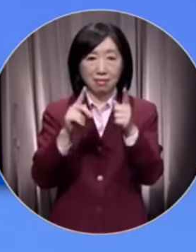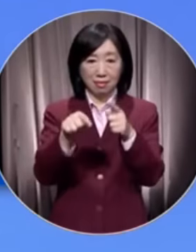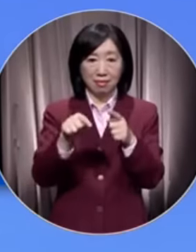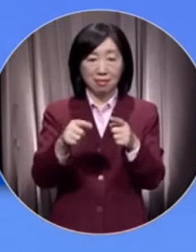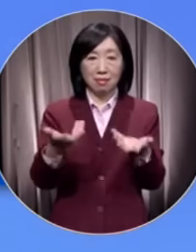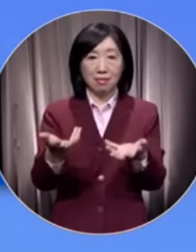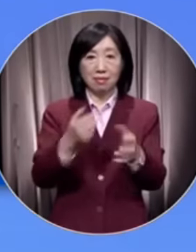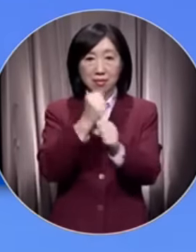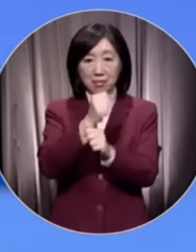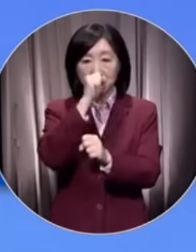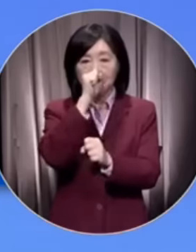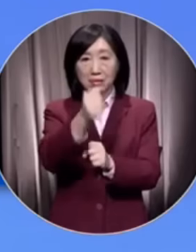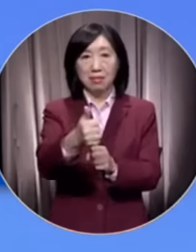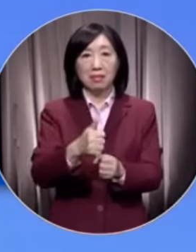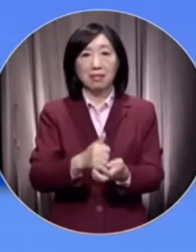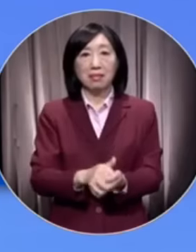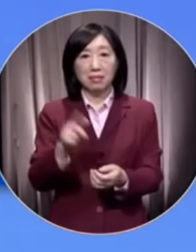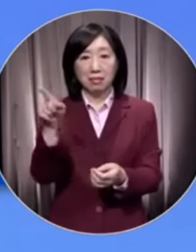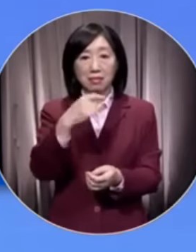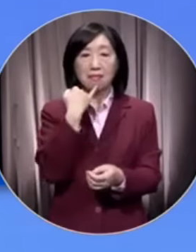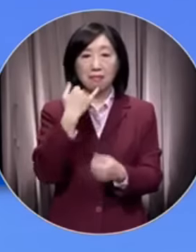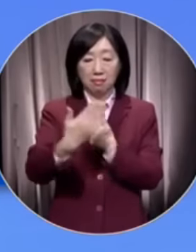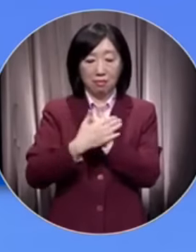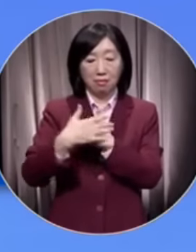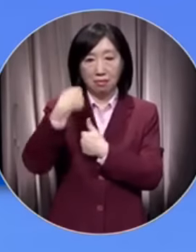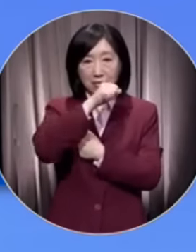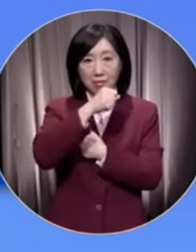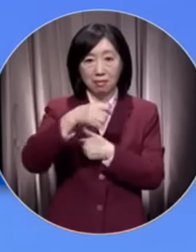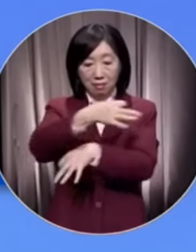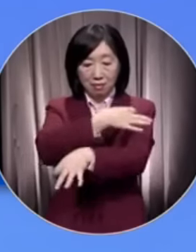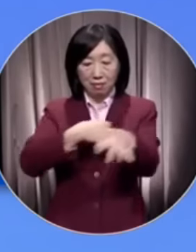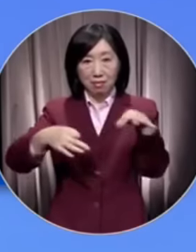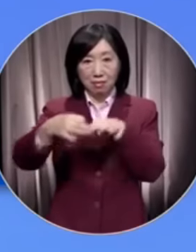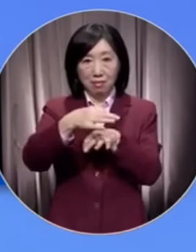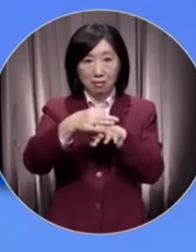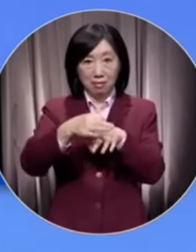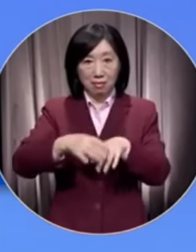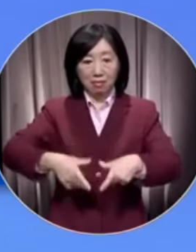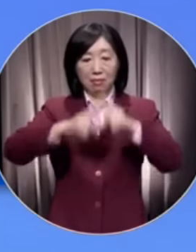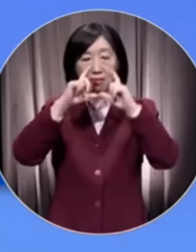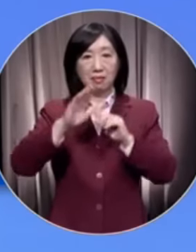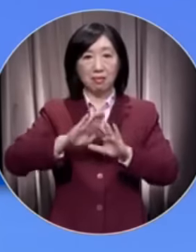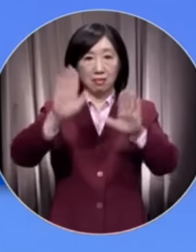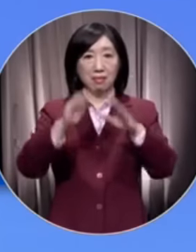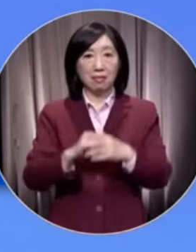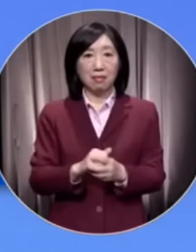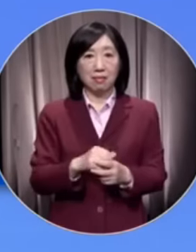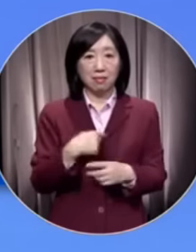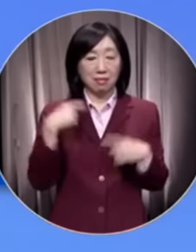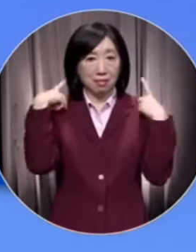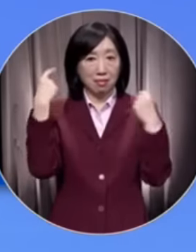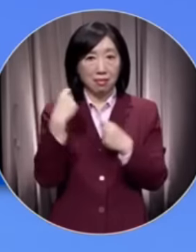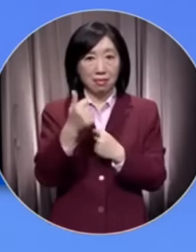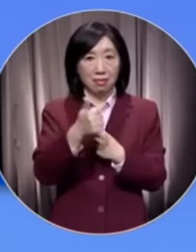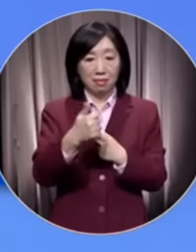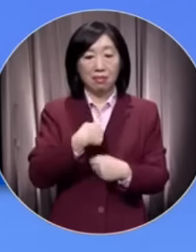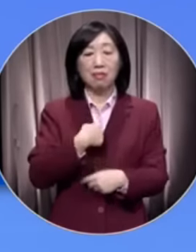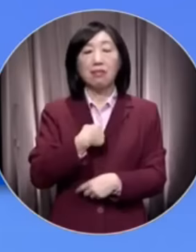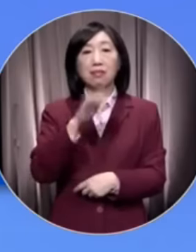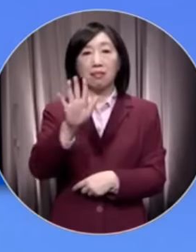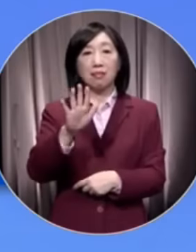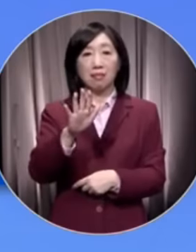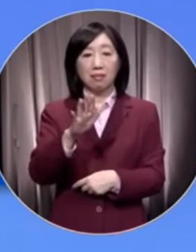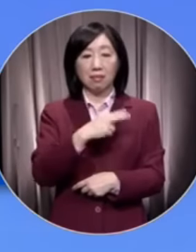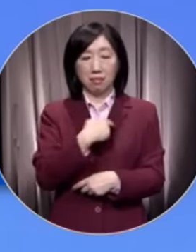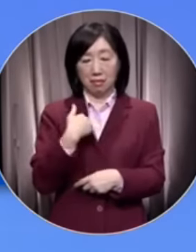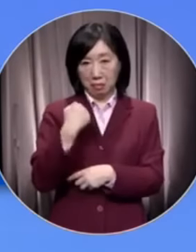好，我们才能够把台湾的整体的经济实力找回来。宋楚瑜有这个能力，